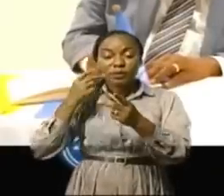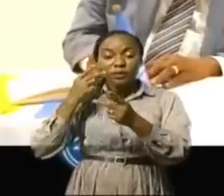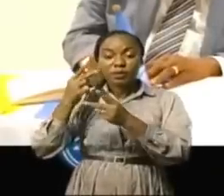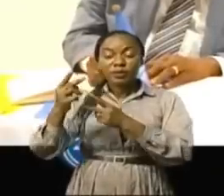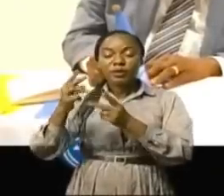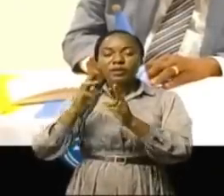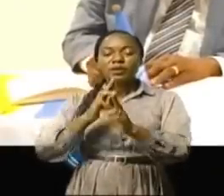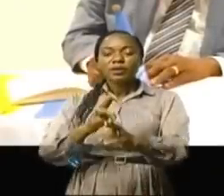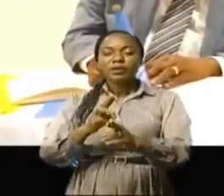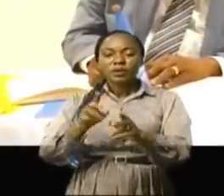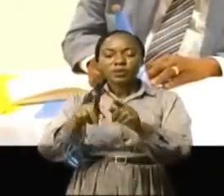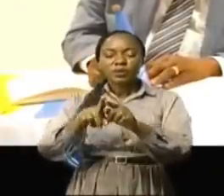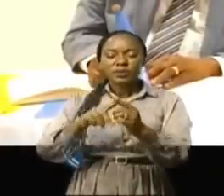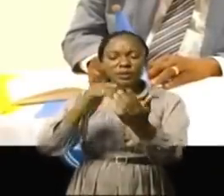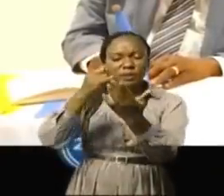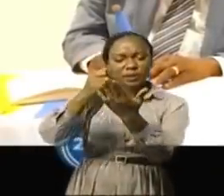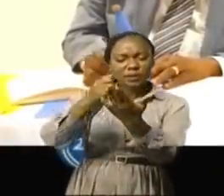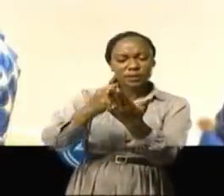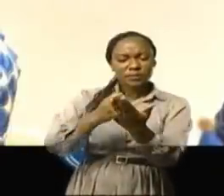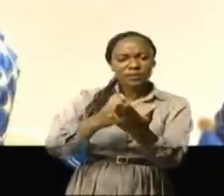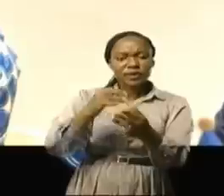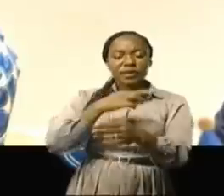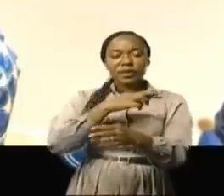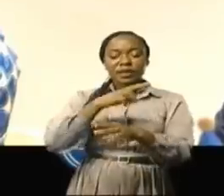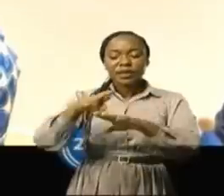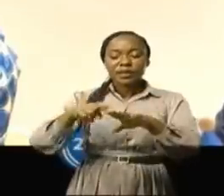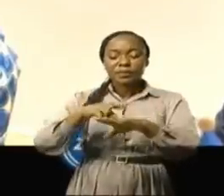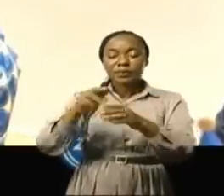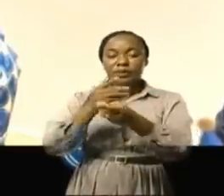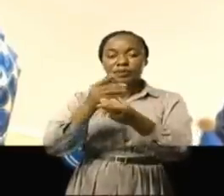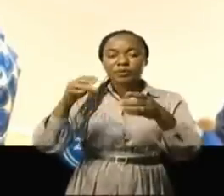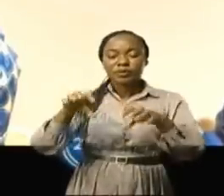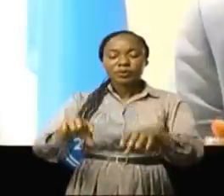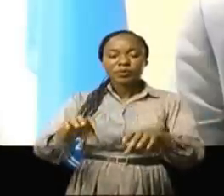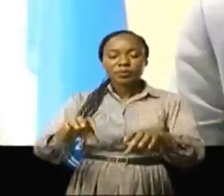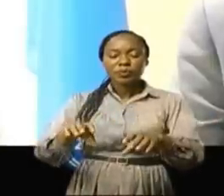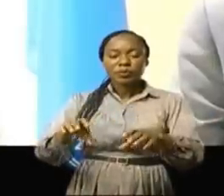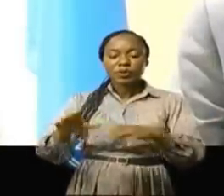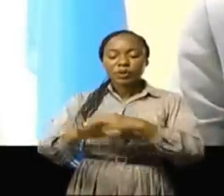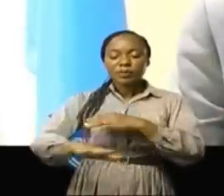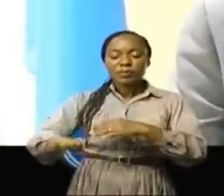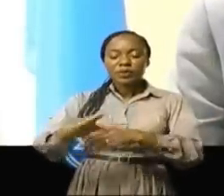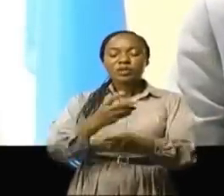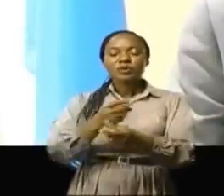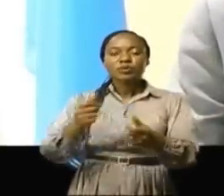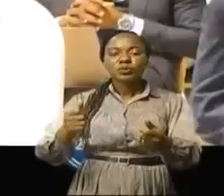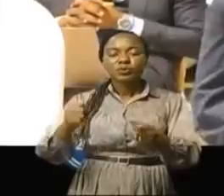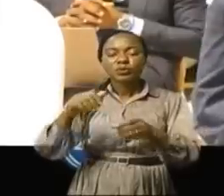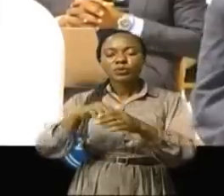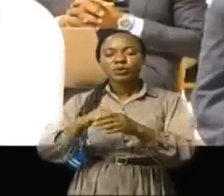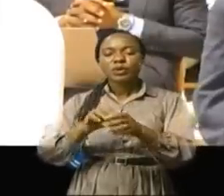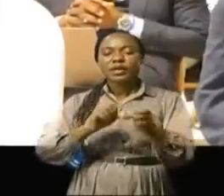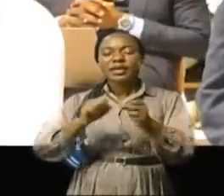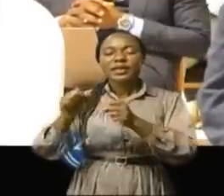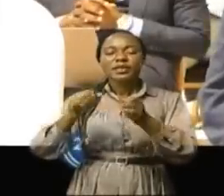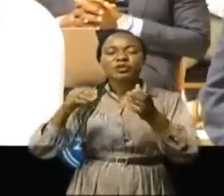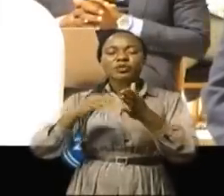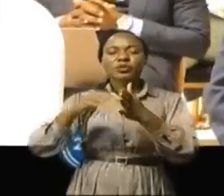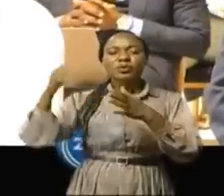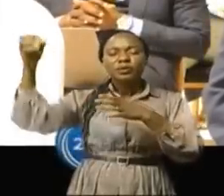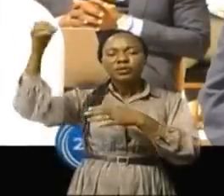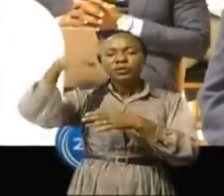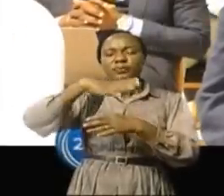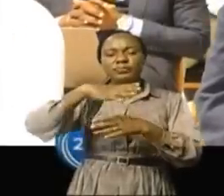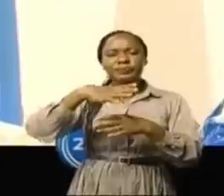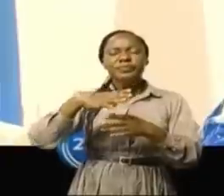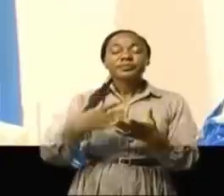gouvernement qui identifie la République démocratique du Congo, pays solution dans la lutte contre les réchauffements climatiques. Ce